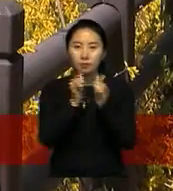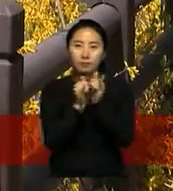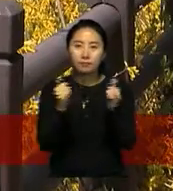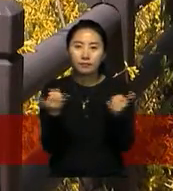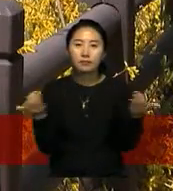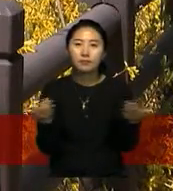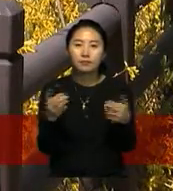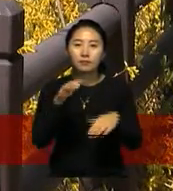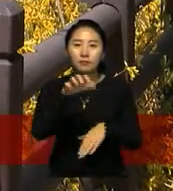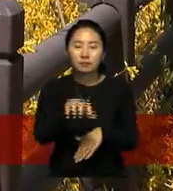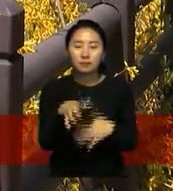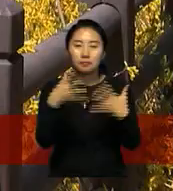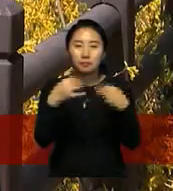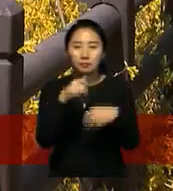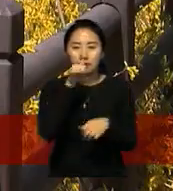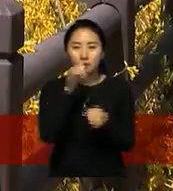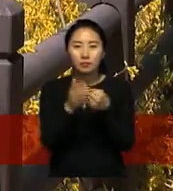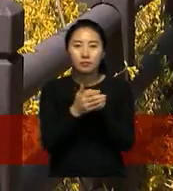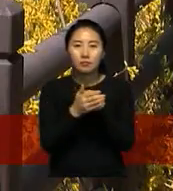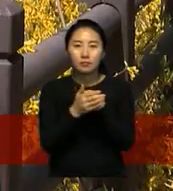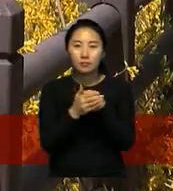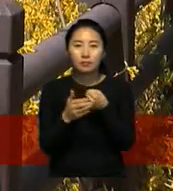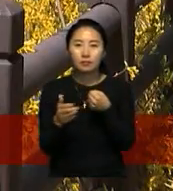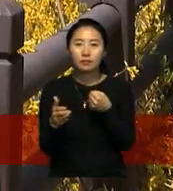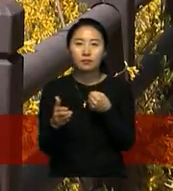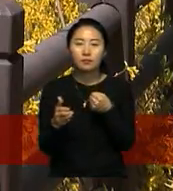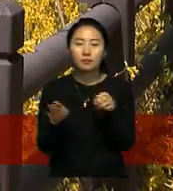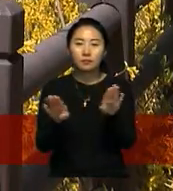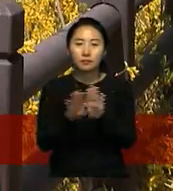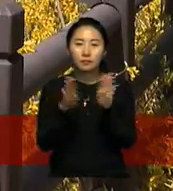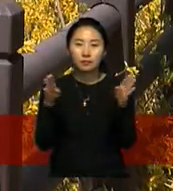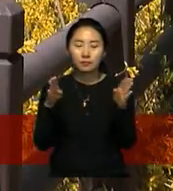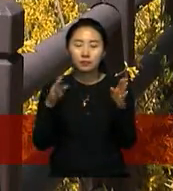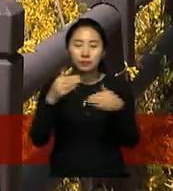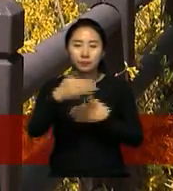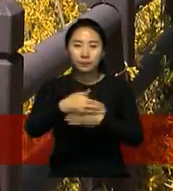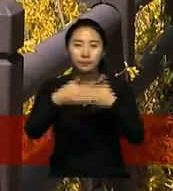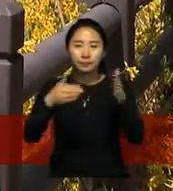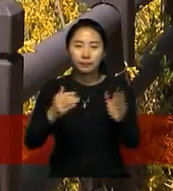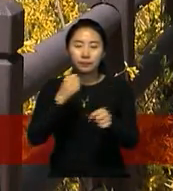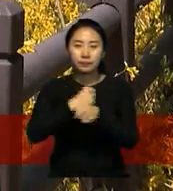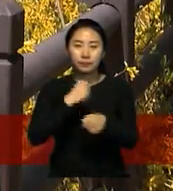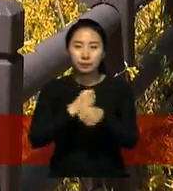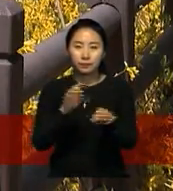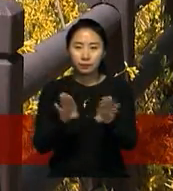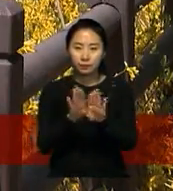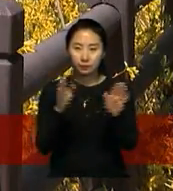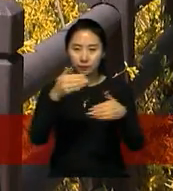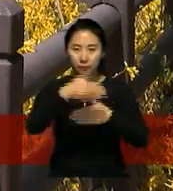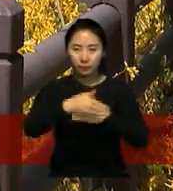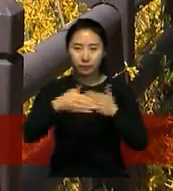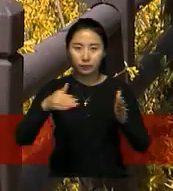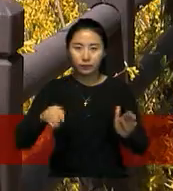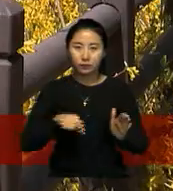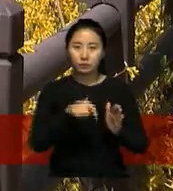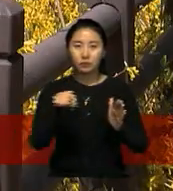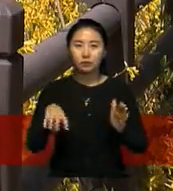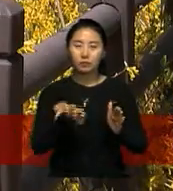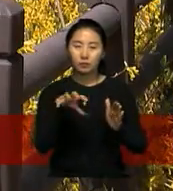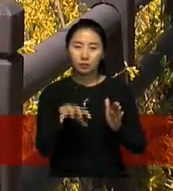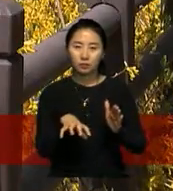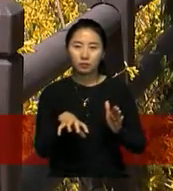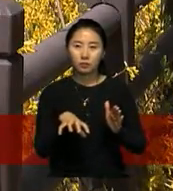작업 공간들이 많기 때문에 이제 오픈 스튜디오를 하시면 그 오픈 스튜디오 하면